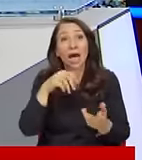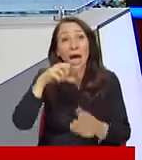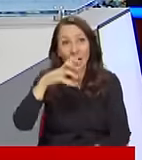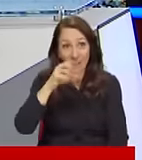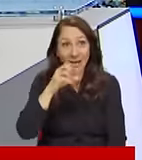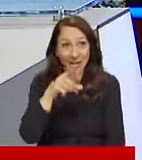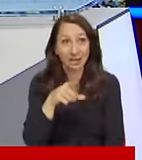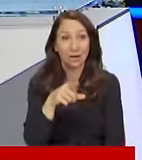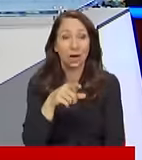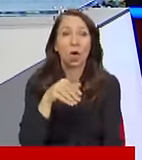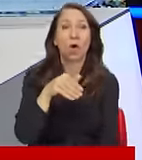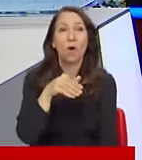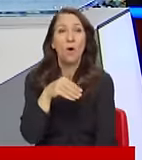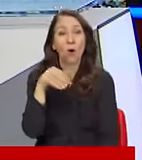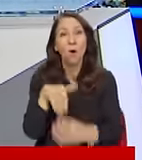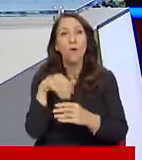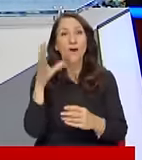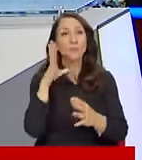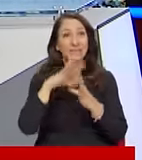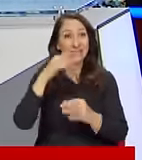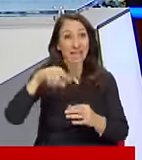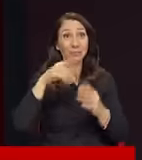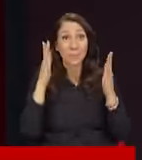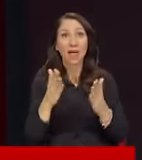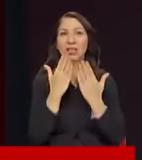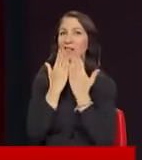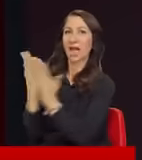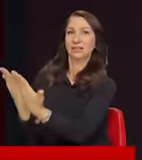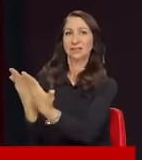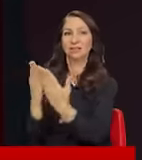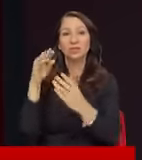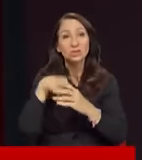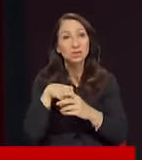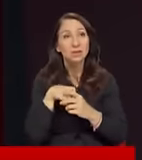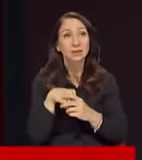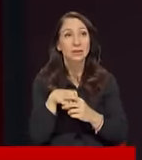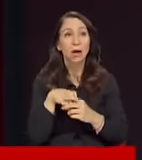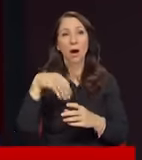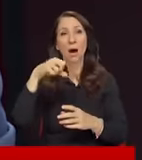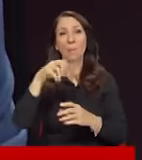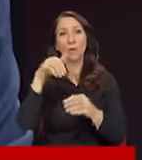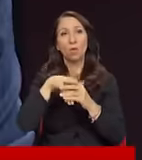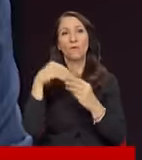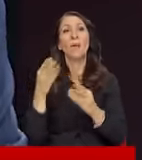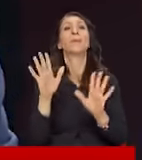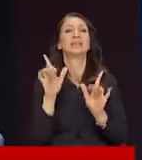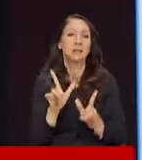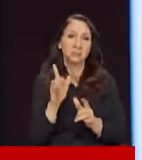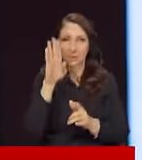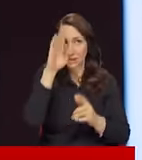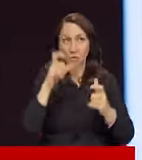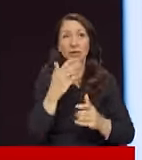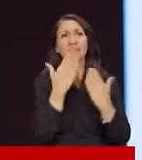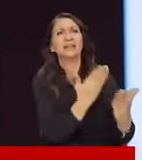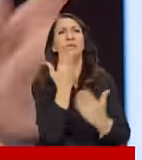Partili oy vermiş insanlarımızın bile ders verme amaçlı AK Parti'ye oy vermemesi lazım İstanbul.